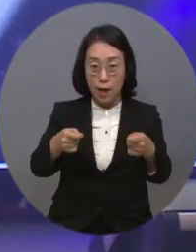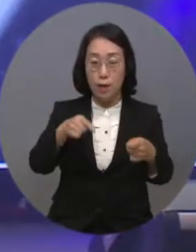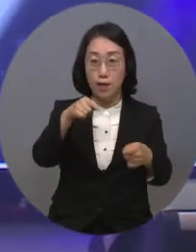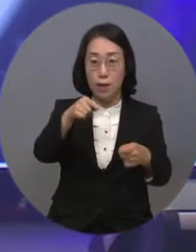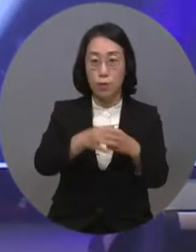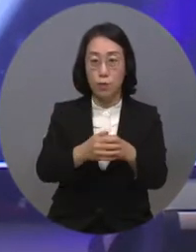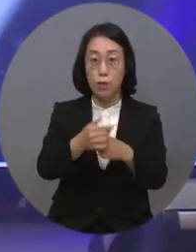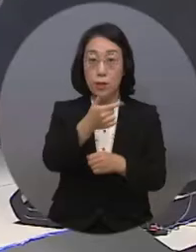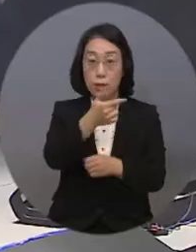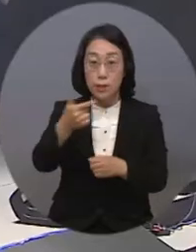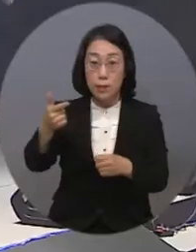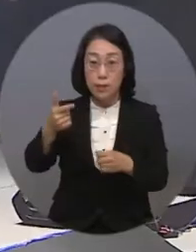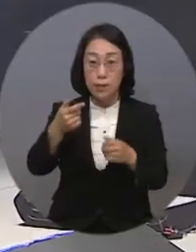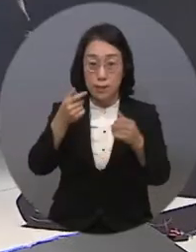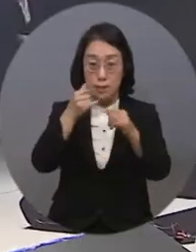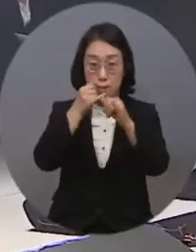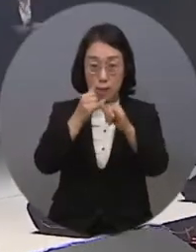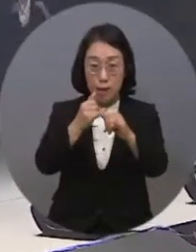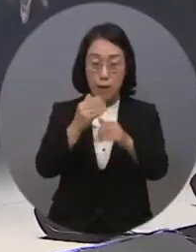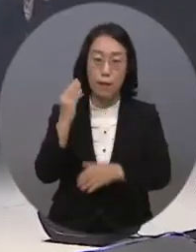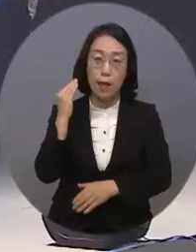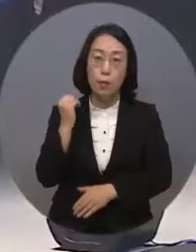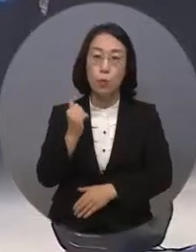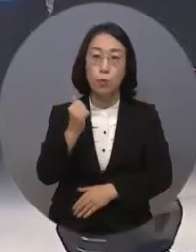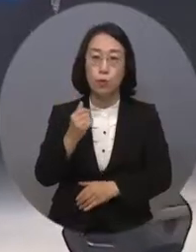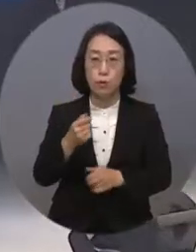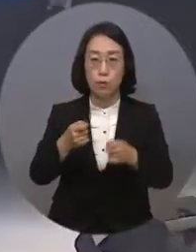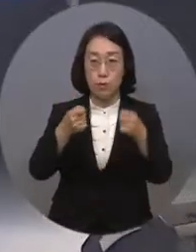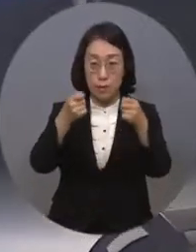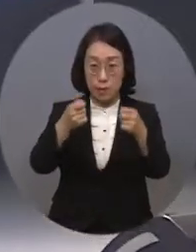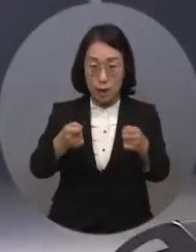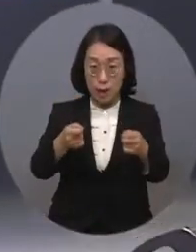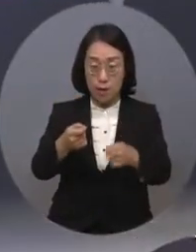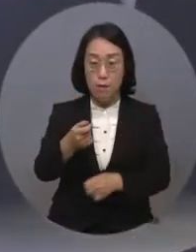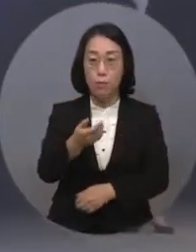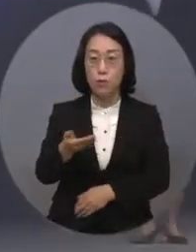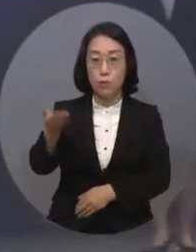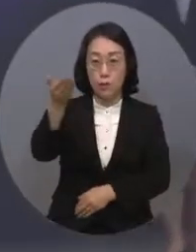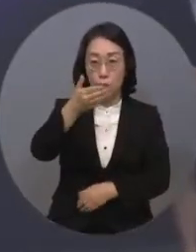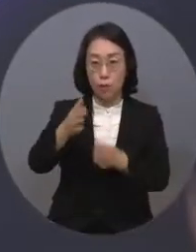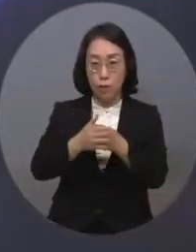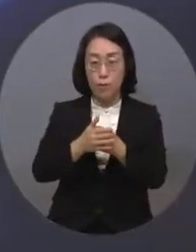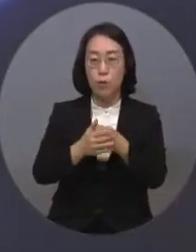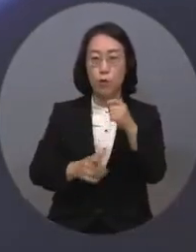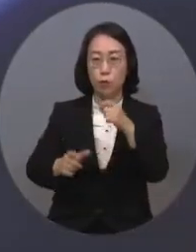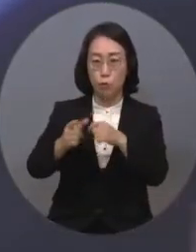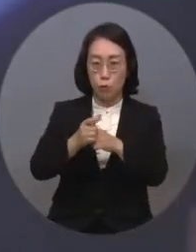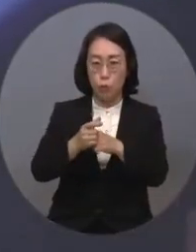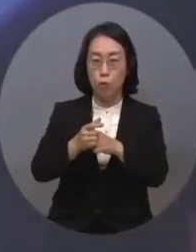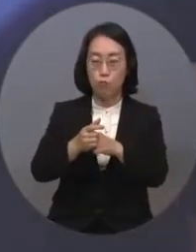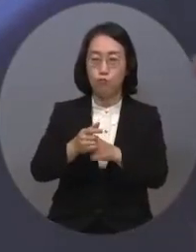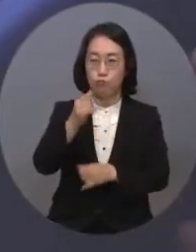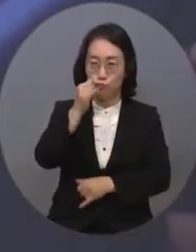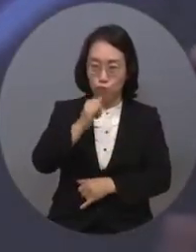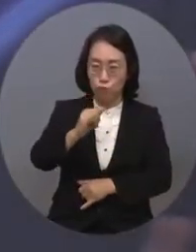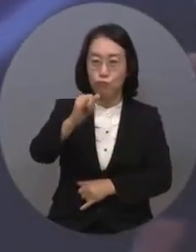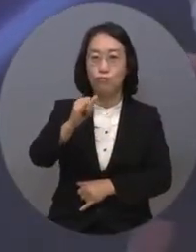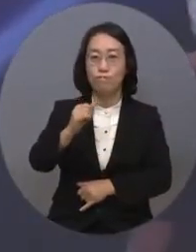대상의 시상 원격이 대통령 표창으로 승격돼 문화예술 분야에서 권위 있는 상으로